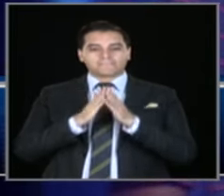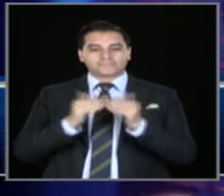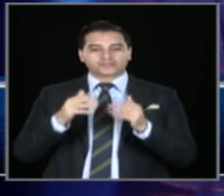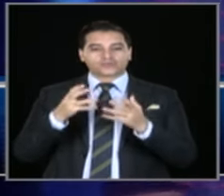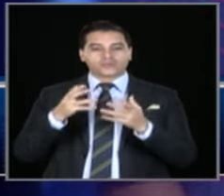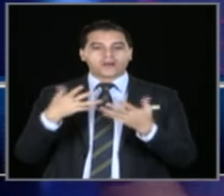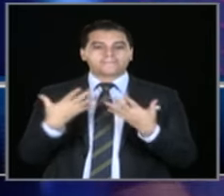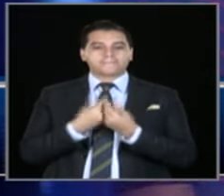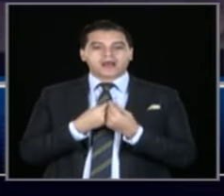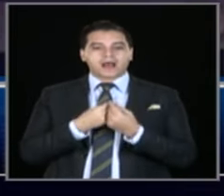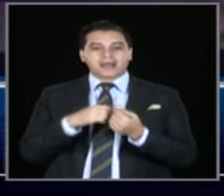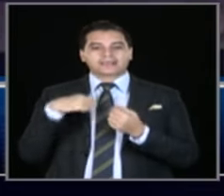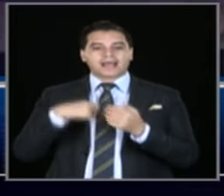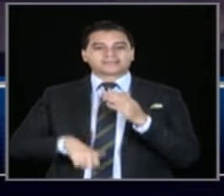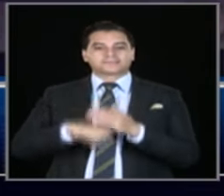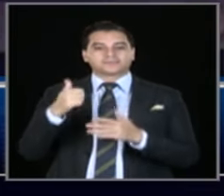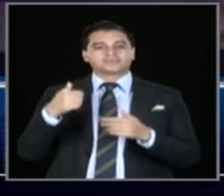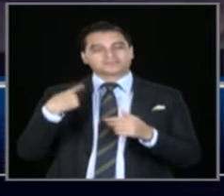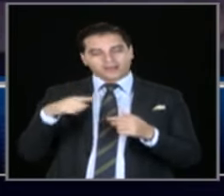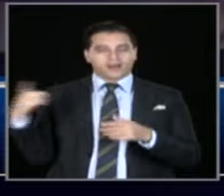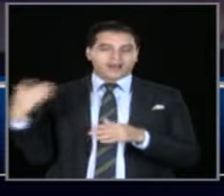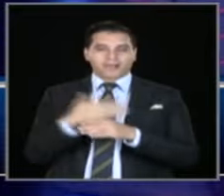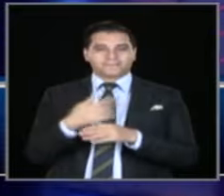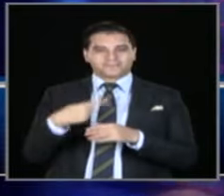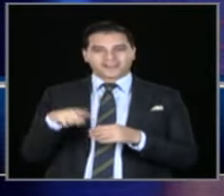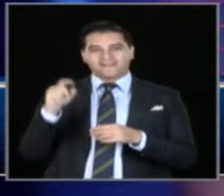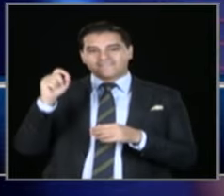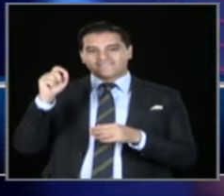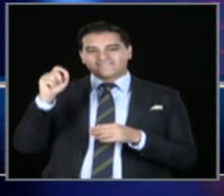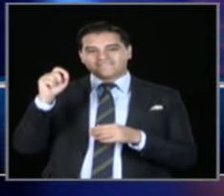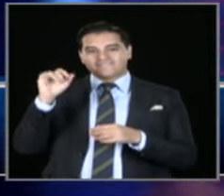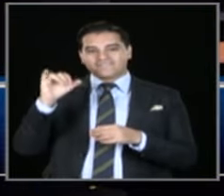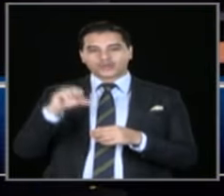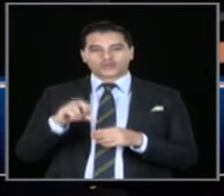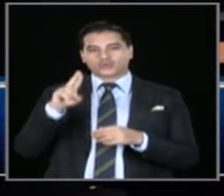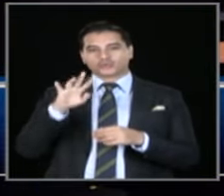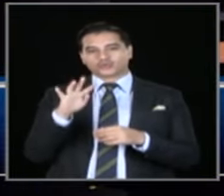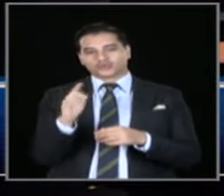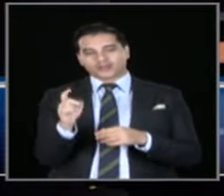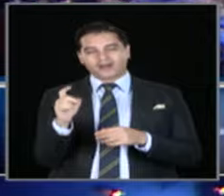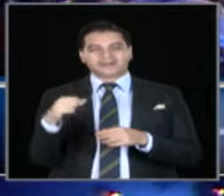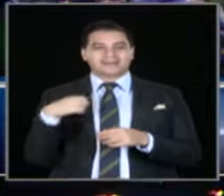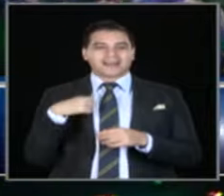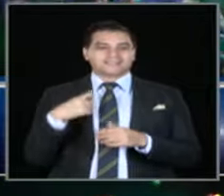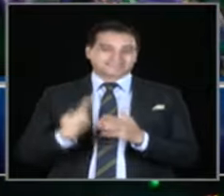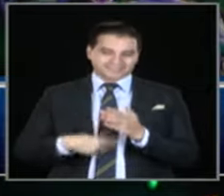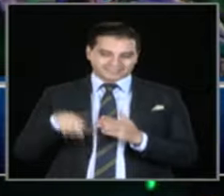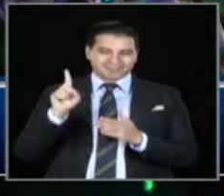هو؟ فيوتشر. فيوتشر طبعاً إجابة صحيحة، برافو عليك.